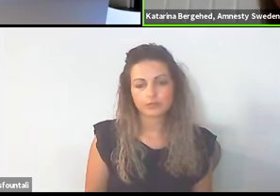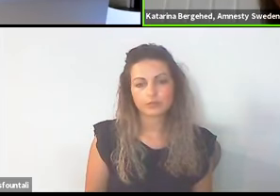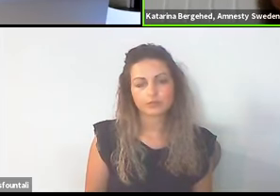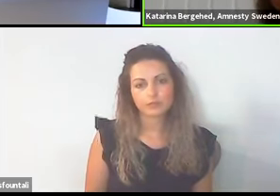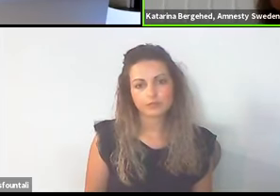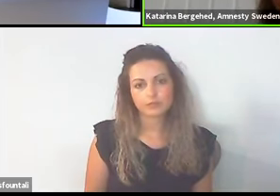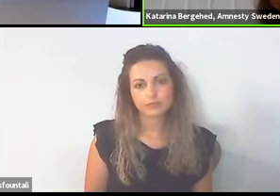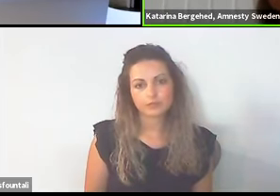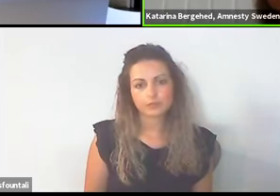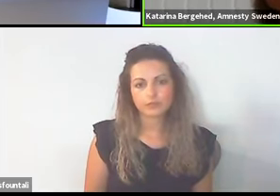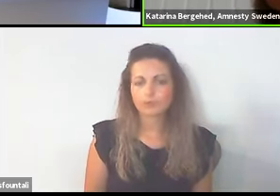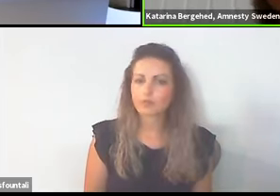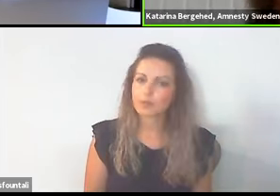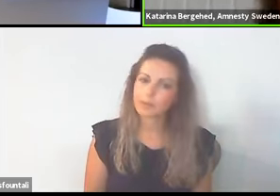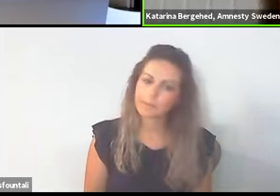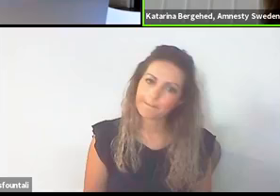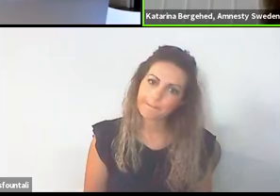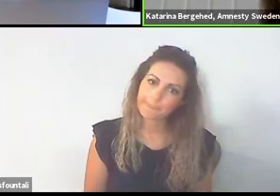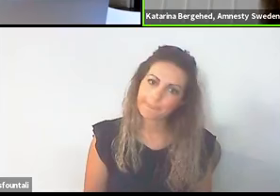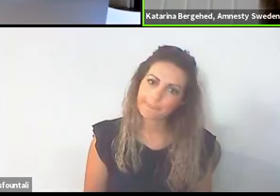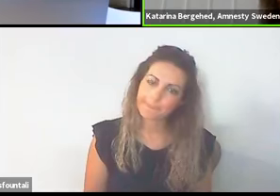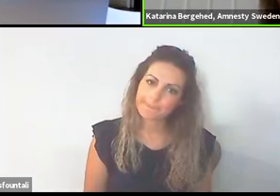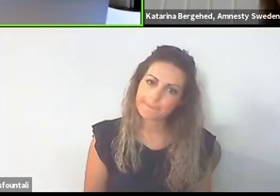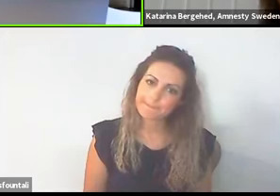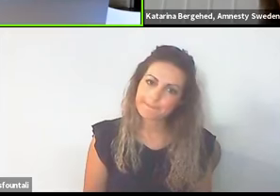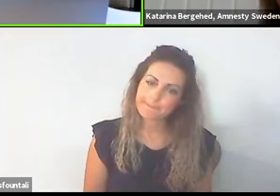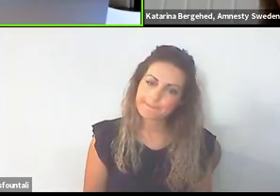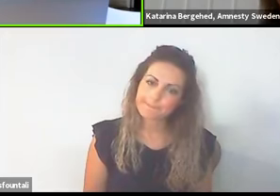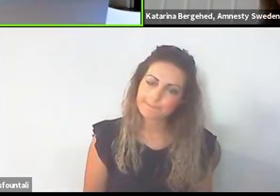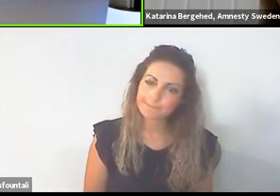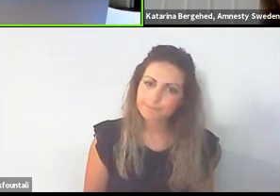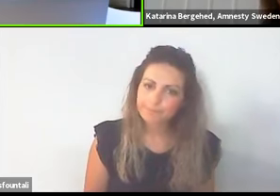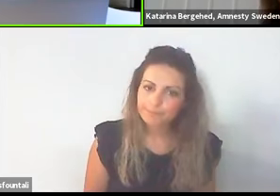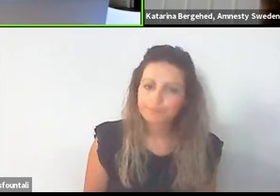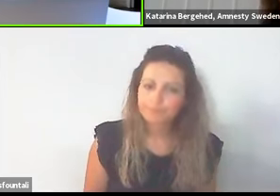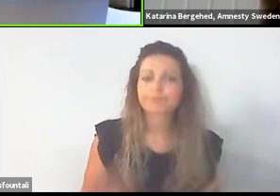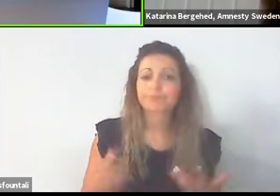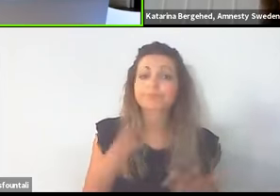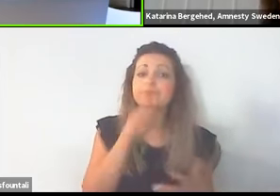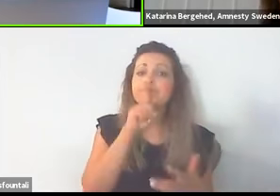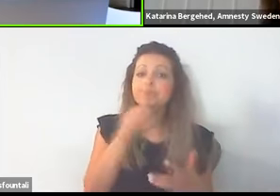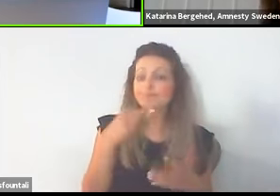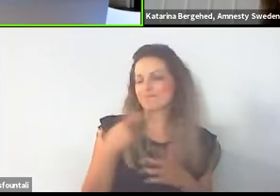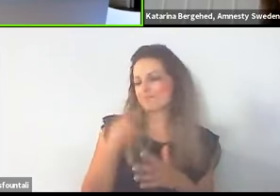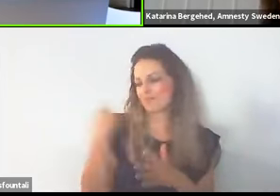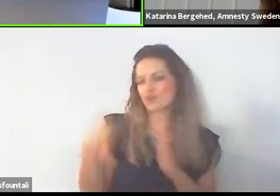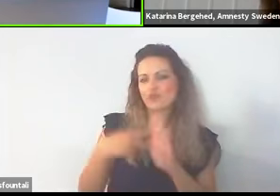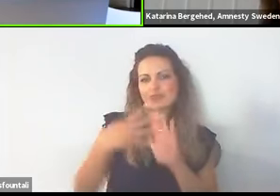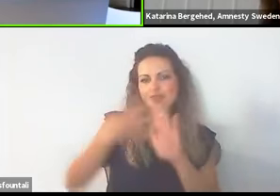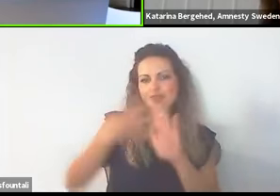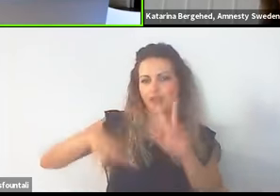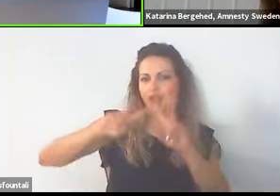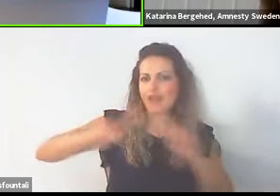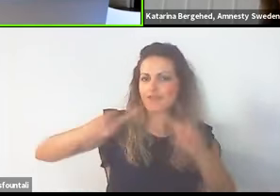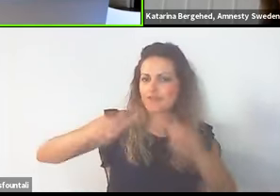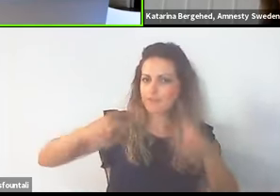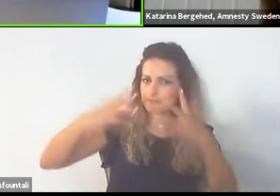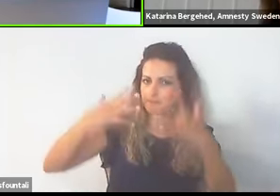questions, these issues. Με βάση λοιπόν την έρευνα αυτή που διεξάγαμε από το